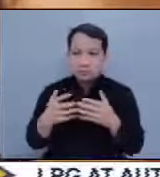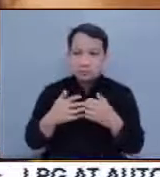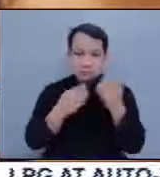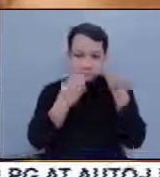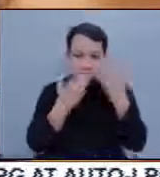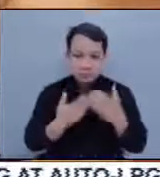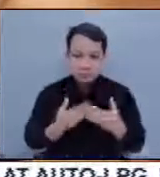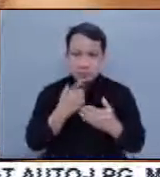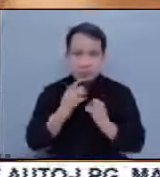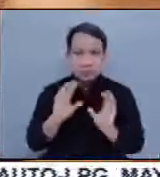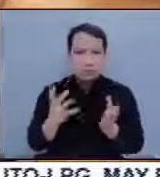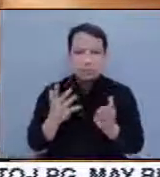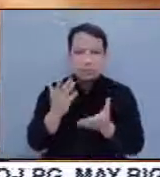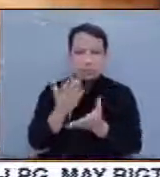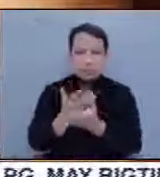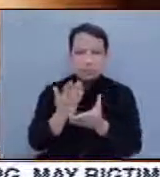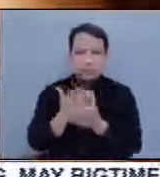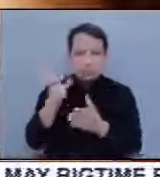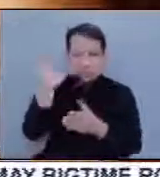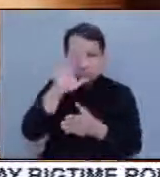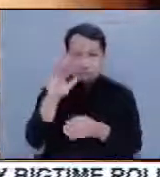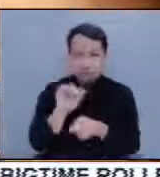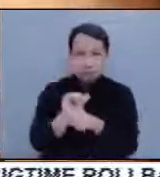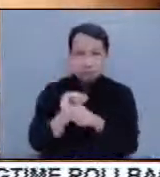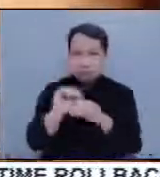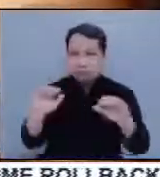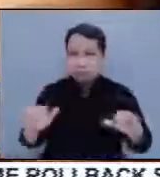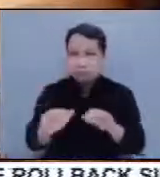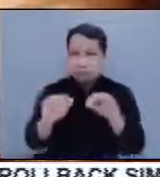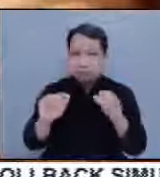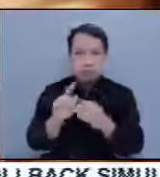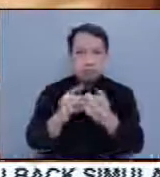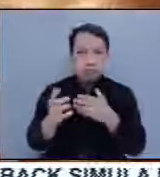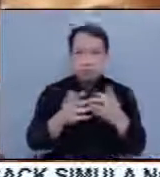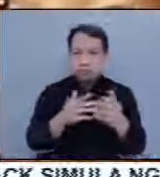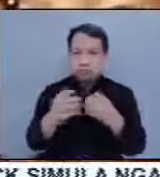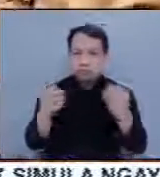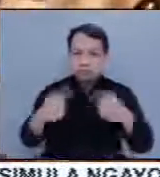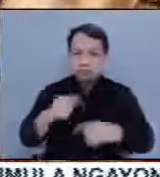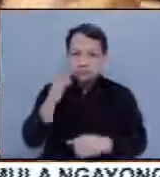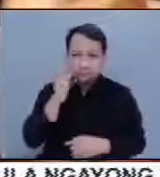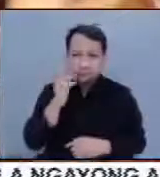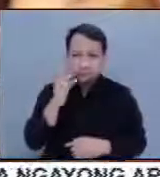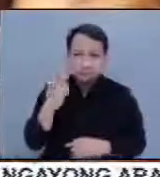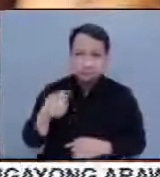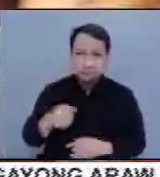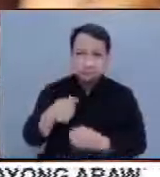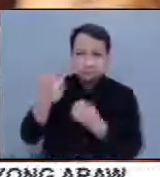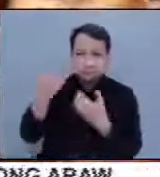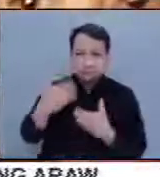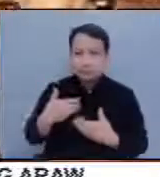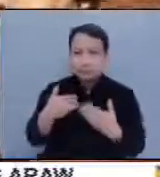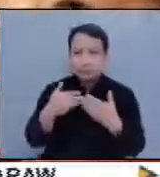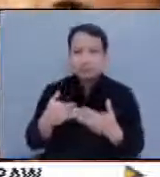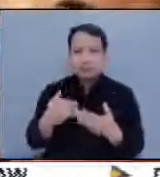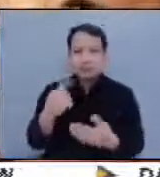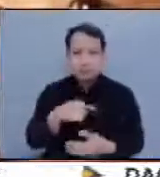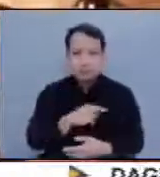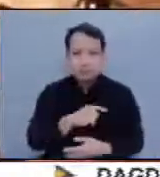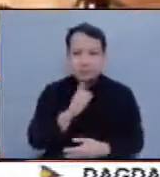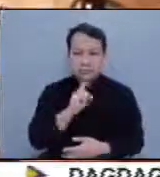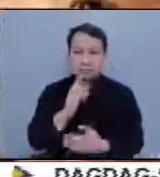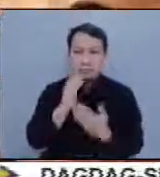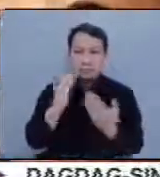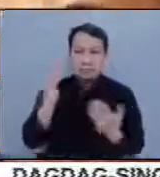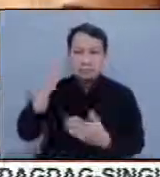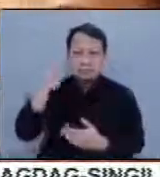tigil sa pagkahanap buhay, ano man po ang insultong ginagawa nila sa amin, Tuloy po kami. At yun, salamat po sa Diyos